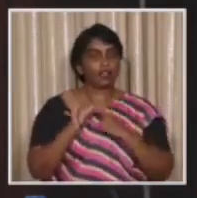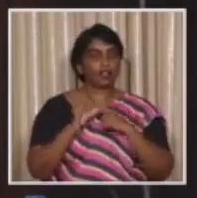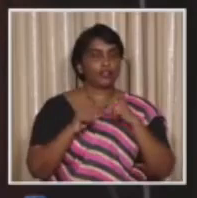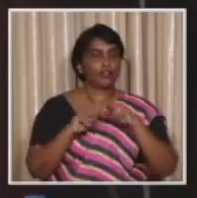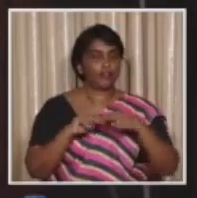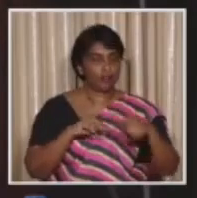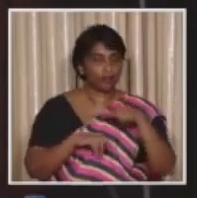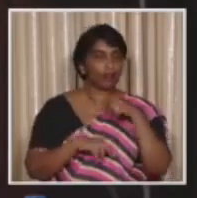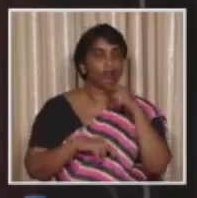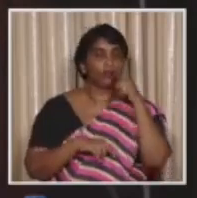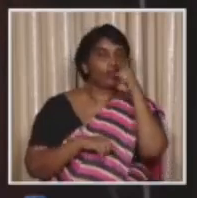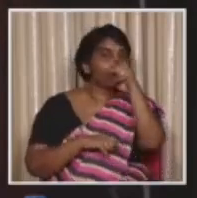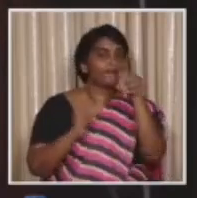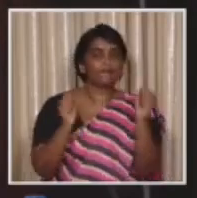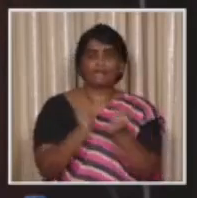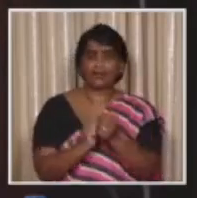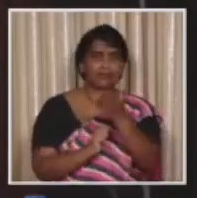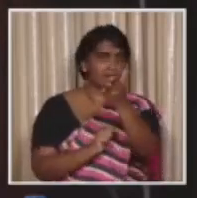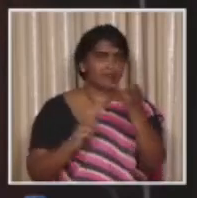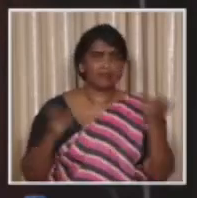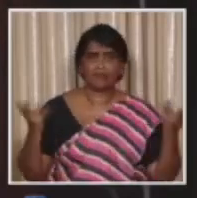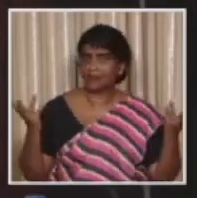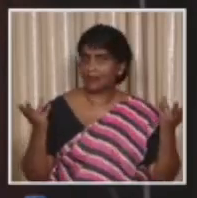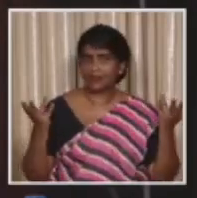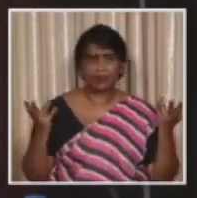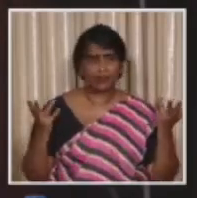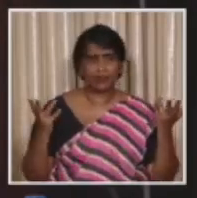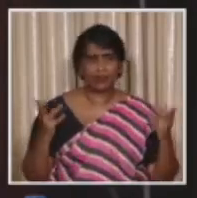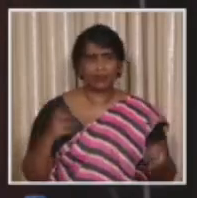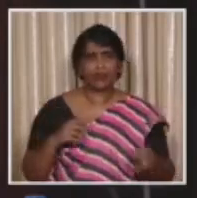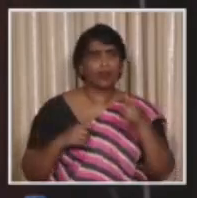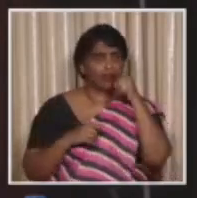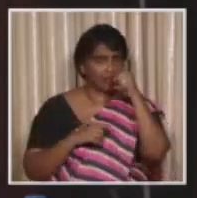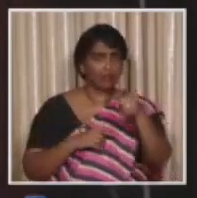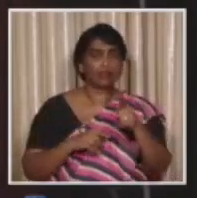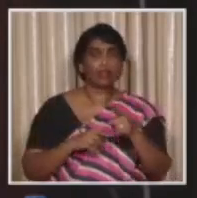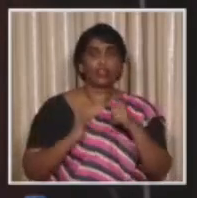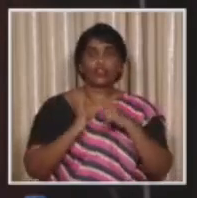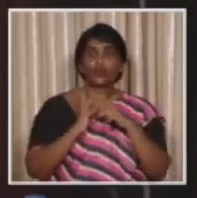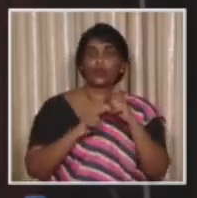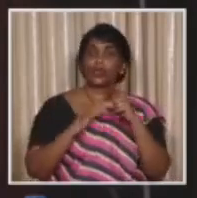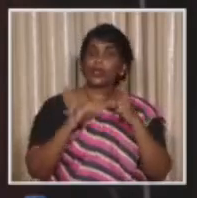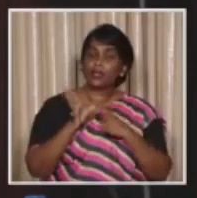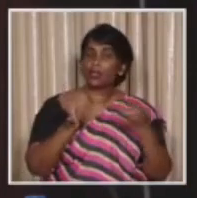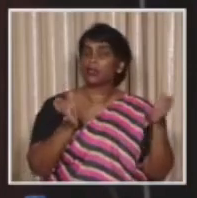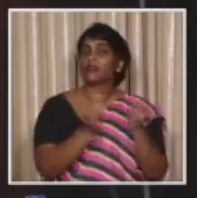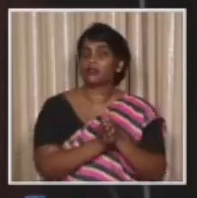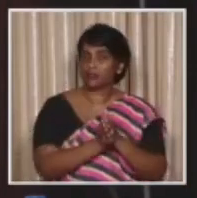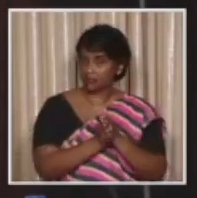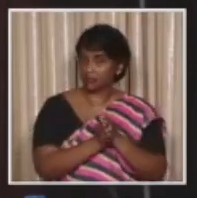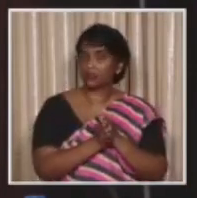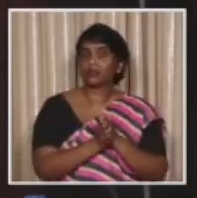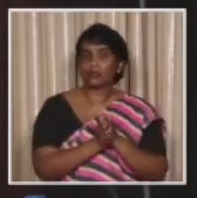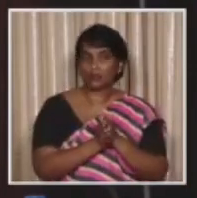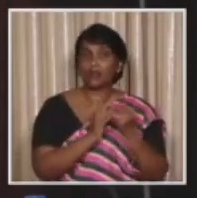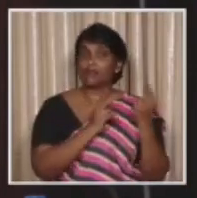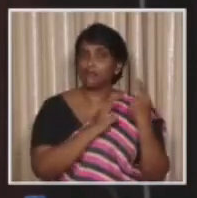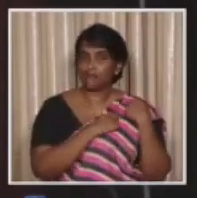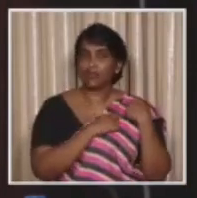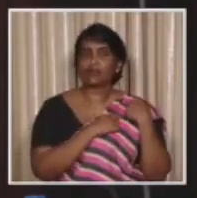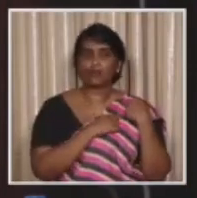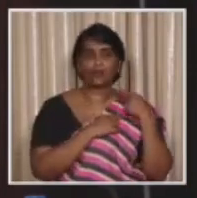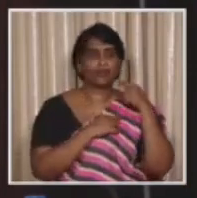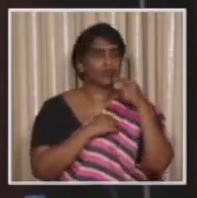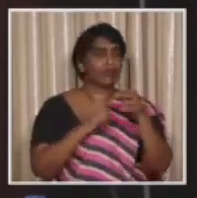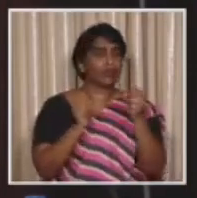ඇමැතිතුමනි මේක ඔහෙට කරන්න බලන අමාත්‍යංශයක් නෙමෙයි ඇමැතිතුමනි ඔබතුමියා ඔබතුමා නාගර සංගමයේ අමාත්‍යංශයට දෙ තියෙන වගකීම් පැවරෙන්නේ